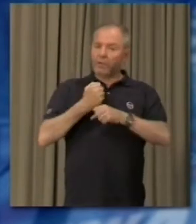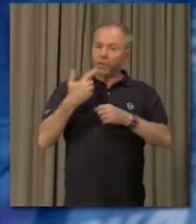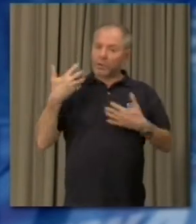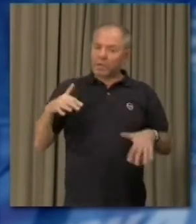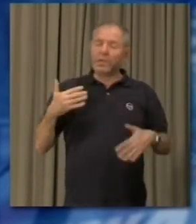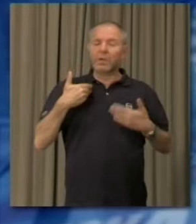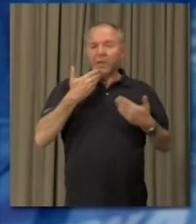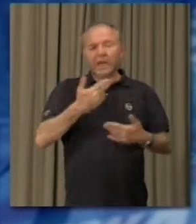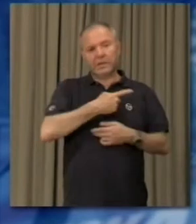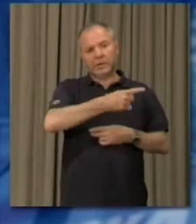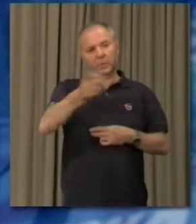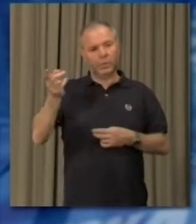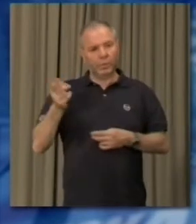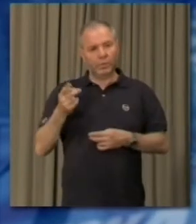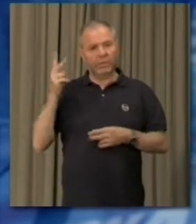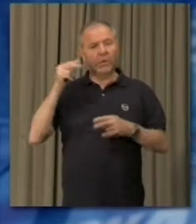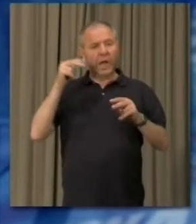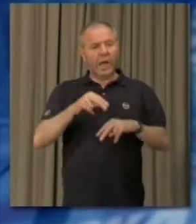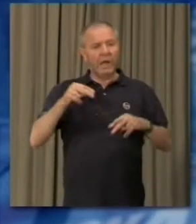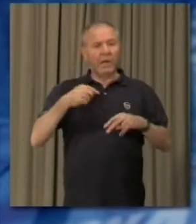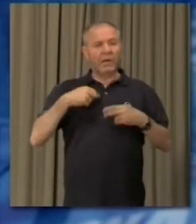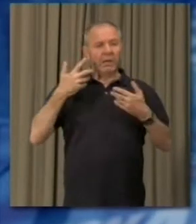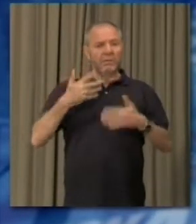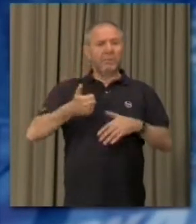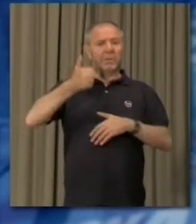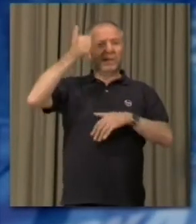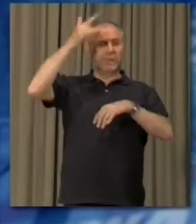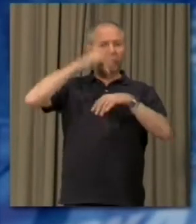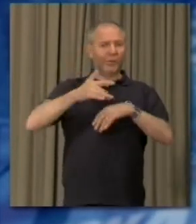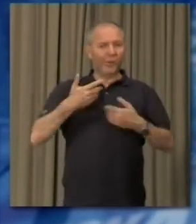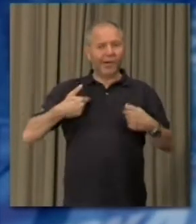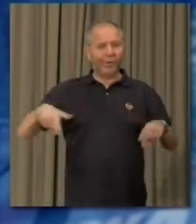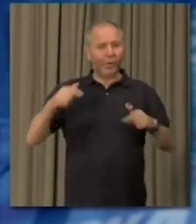don Giroldi, noi rosminiani siamo i primi fruitori di quest'opera.